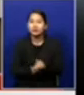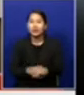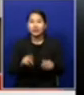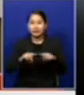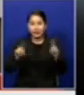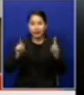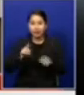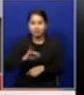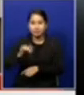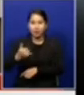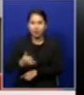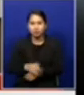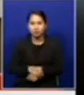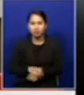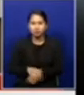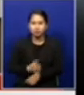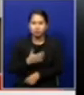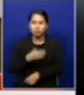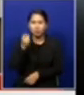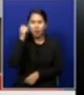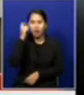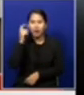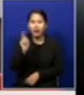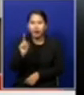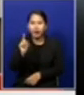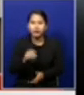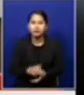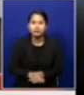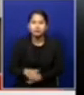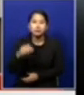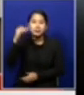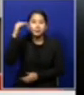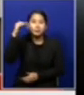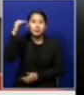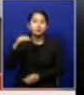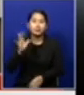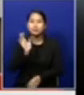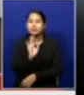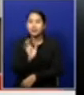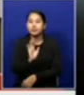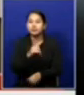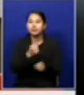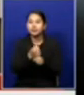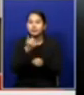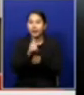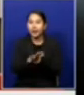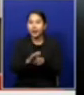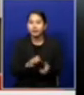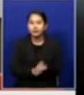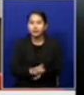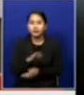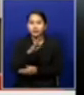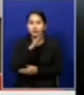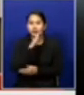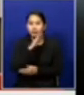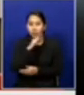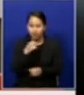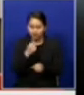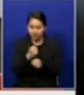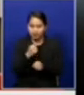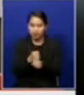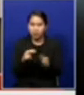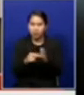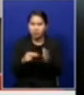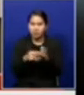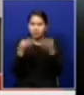นผมก็จะพี่นายไม่ได้ถ้าประกาศเที่ยวนี้ต้องฟรีอินวันเลยต้